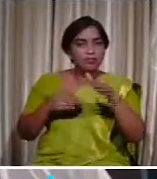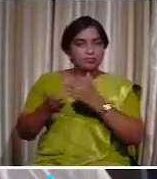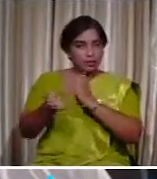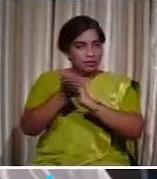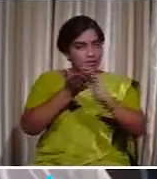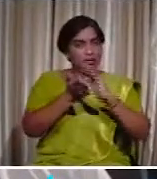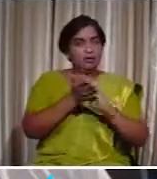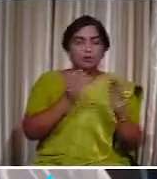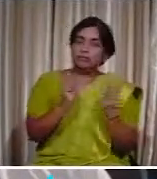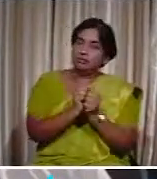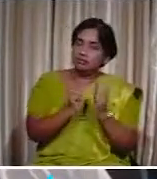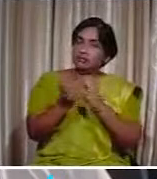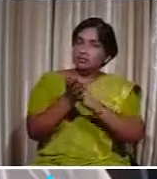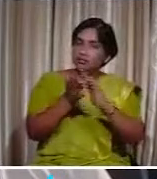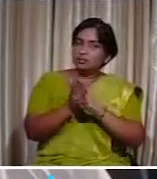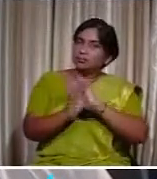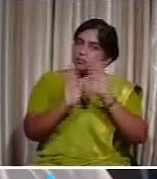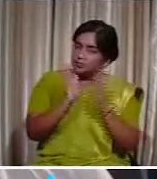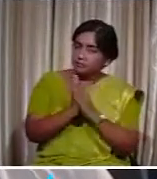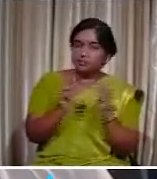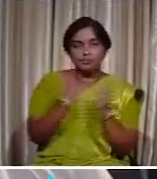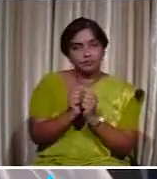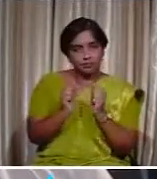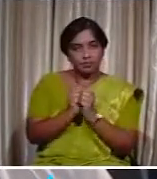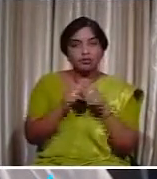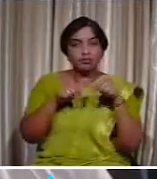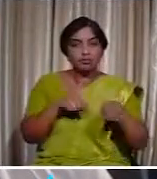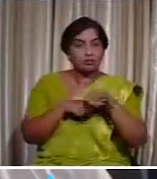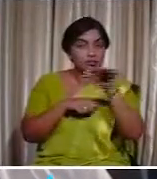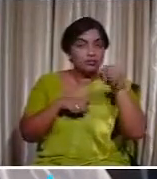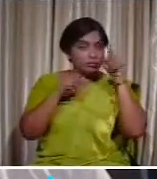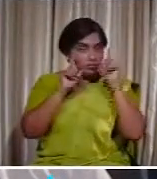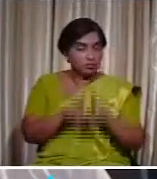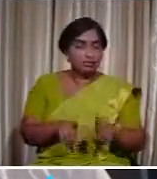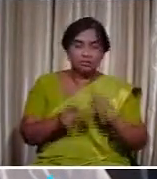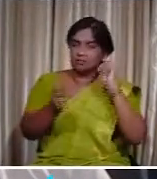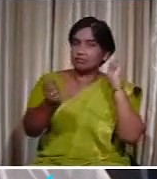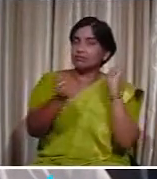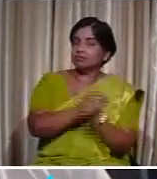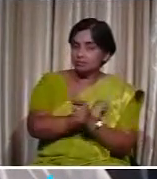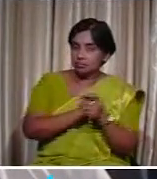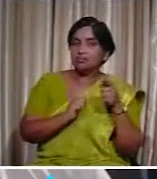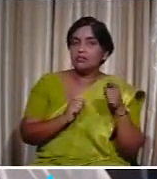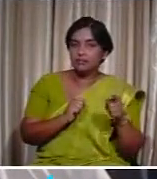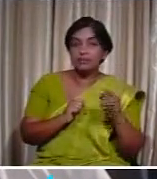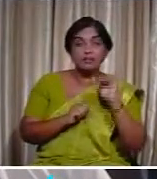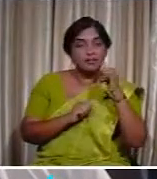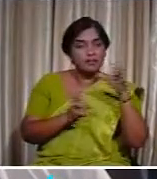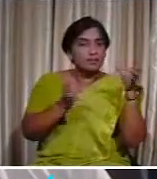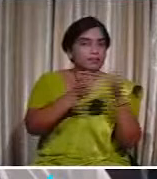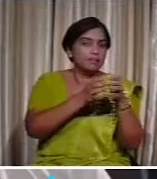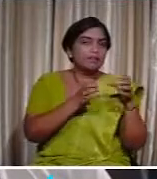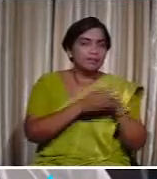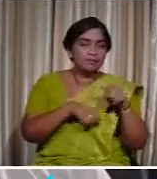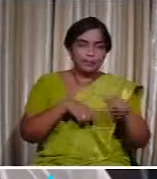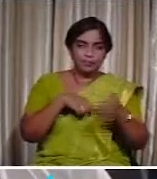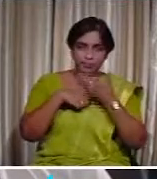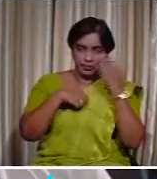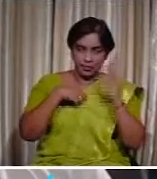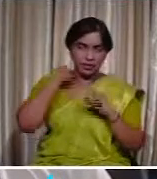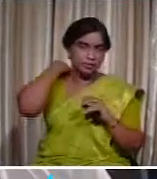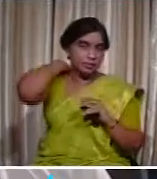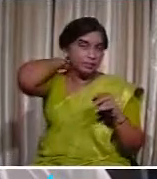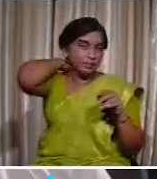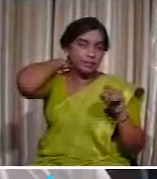वेनुवेन कैपकीम करला हेमदेम करला अपे समाजे मे विदियट परिवर्तनय करन्न समहर कंडायम वलट अद पुलुवंकम लैबिला तियेन